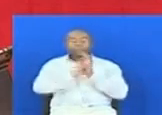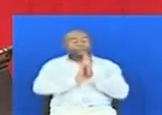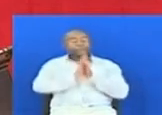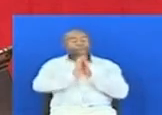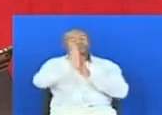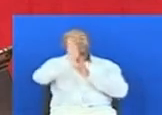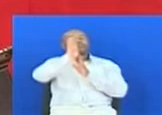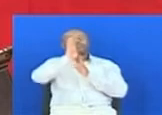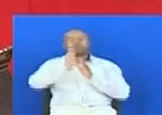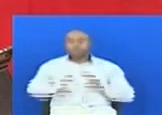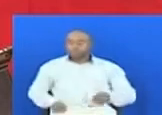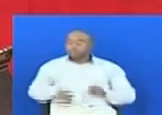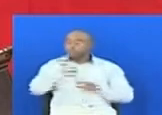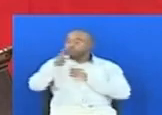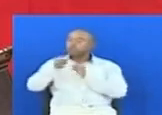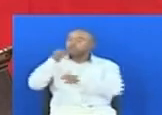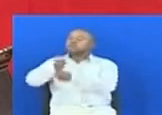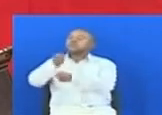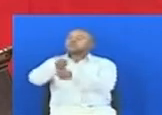tunaendelea kufanya kazi.